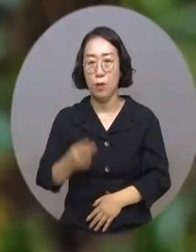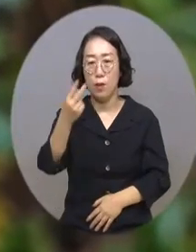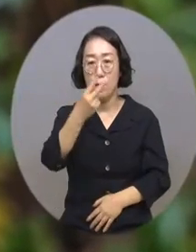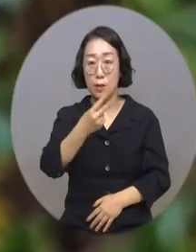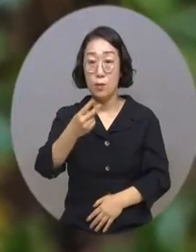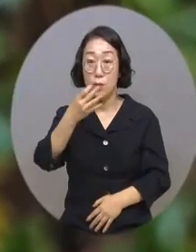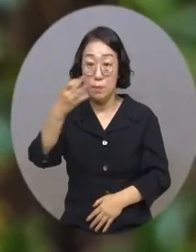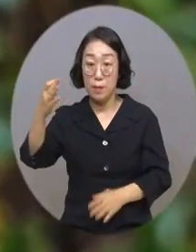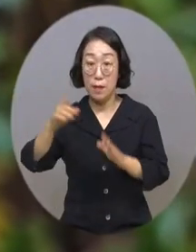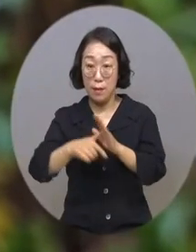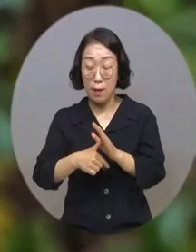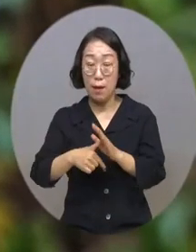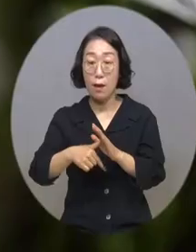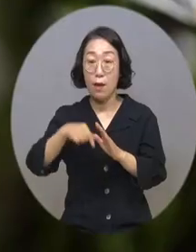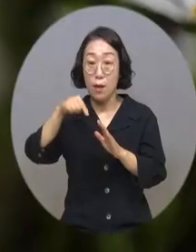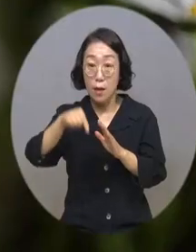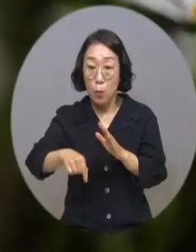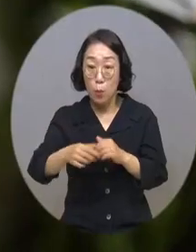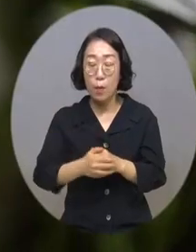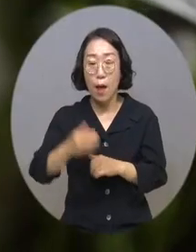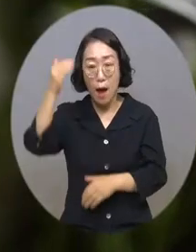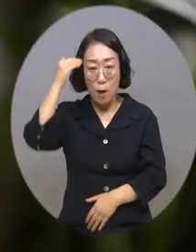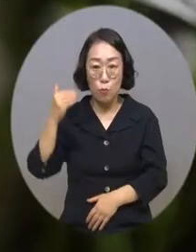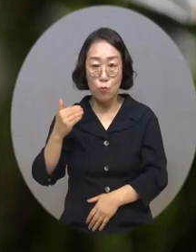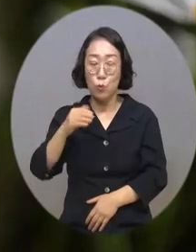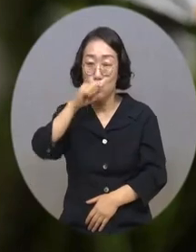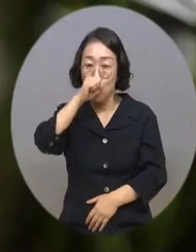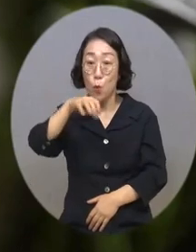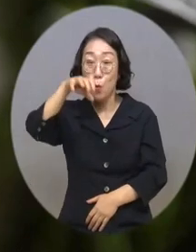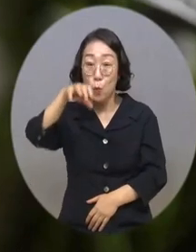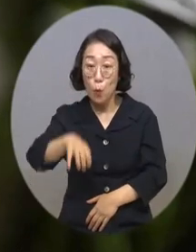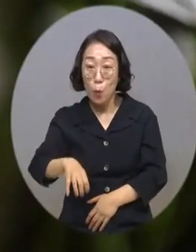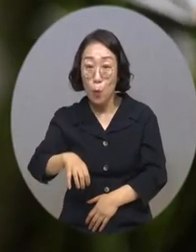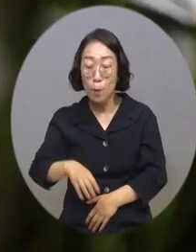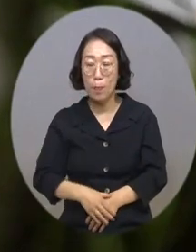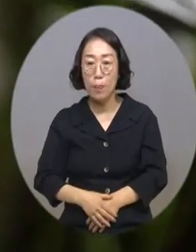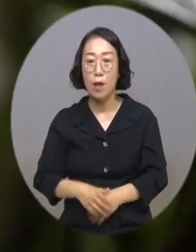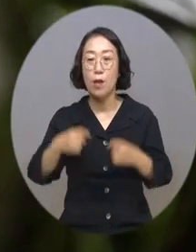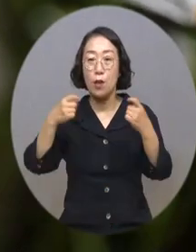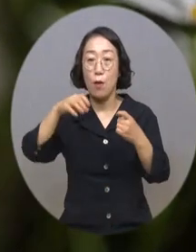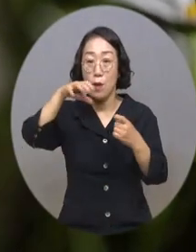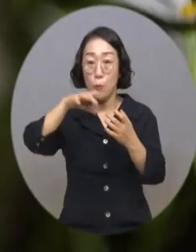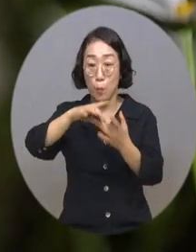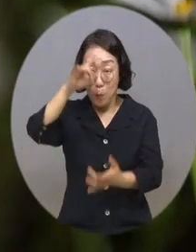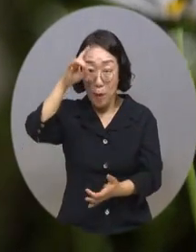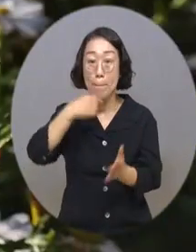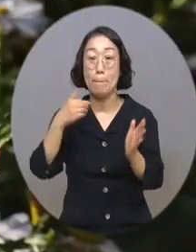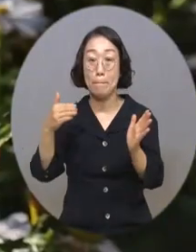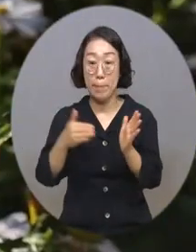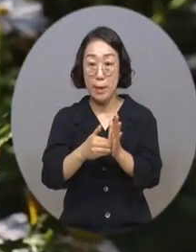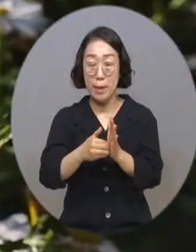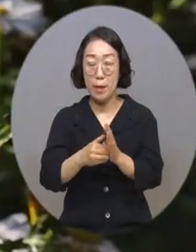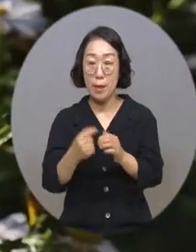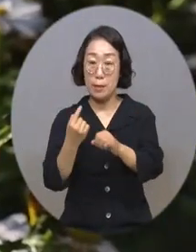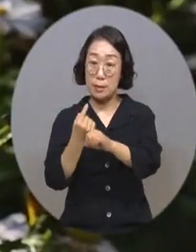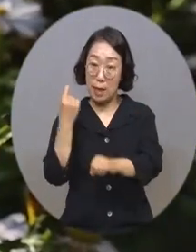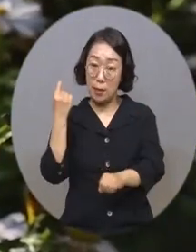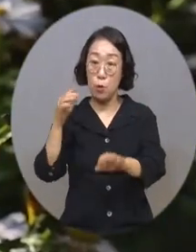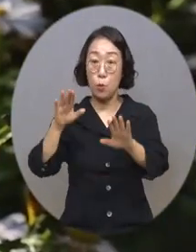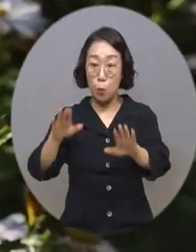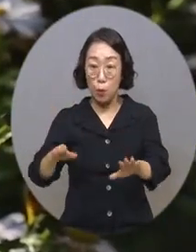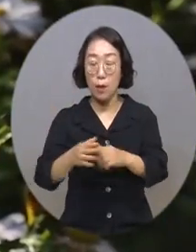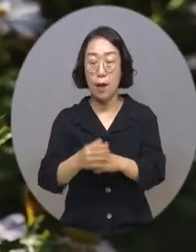2014년에는 한국관광공사 대한민국 베스트 그곳 명품 국내 여행지로 선정되었고 지난해와